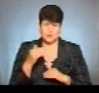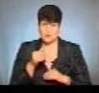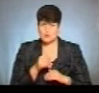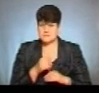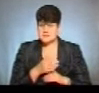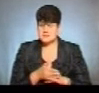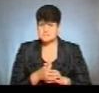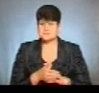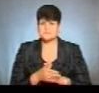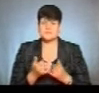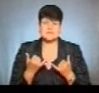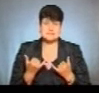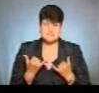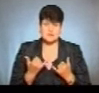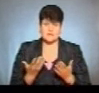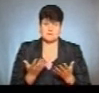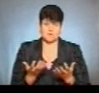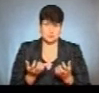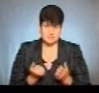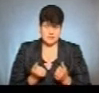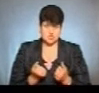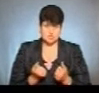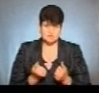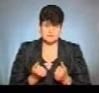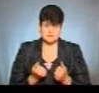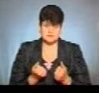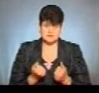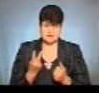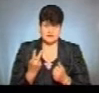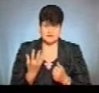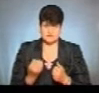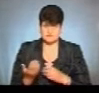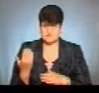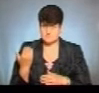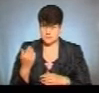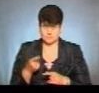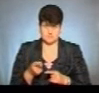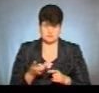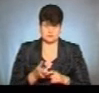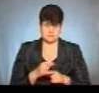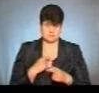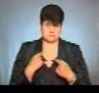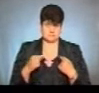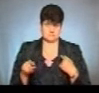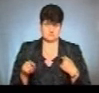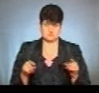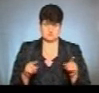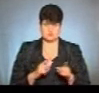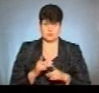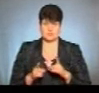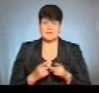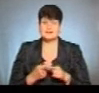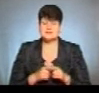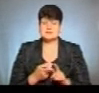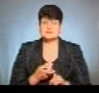місяця, і зараз, які ми одержали тільки 2 дні тому, вони кардинально помінялися. Це зумовлено